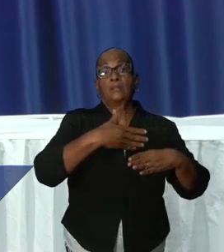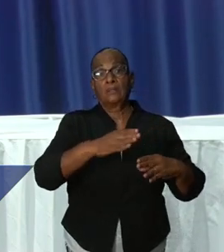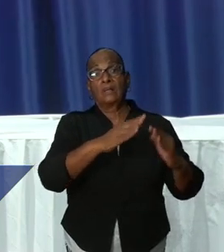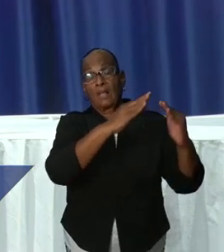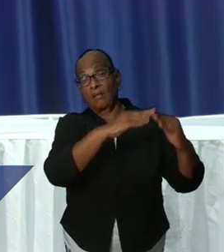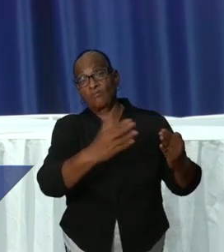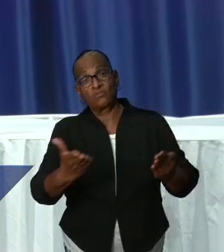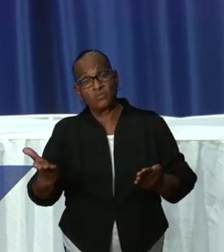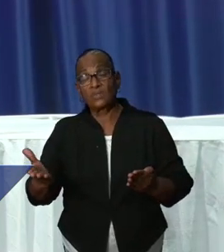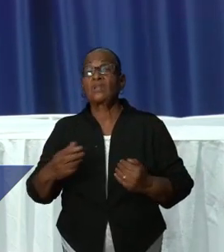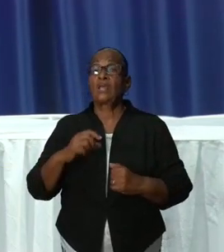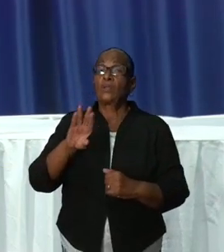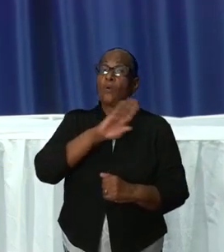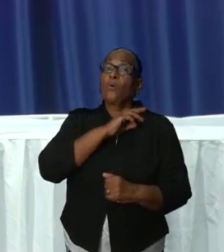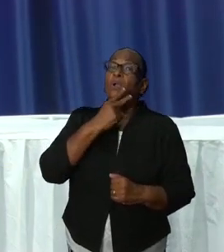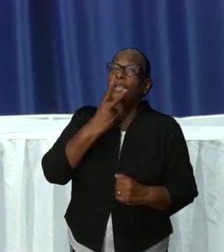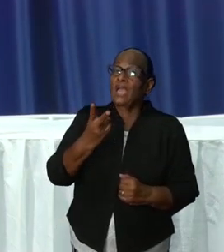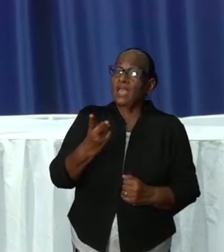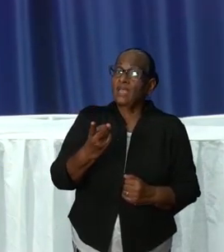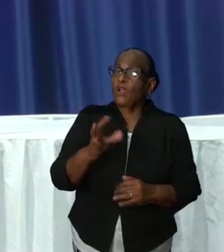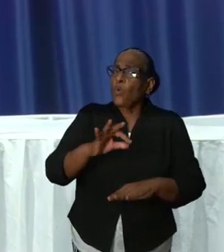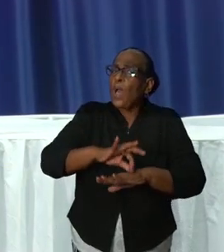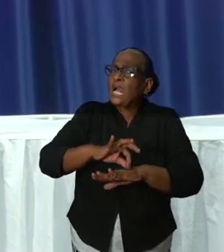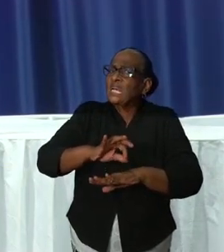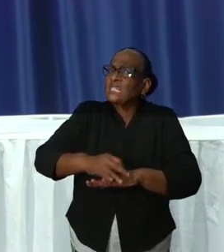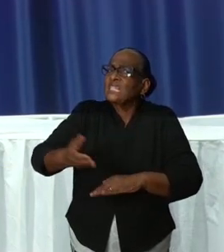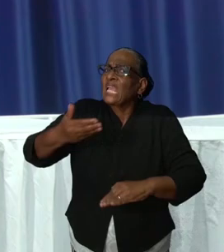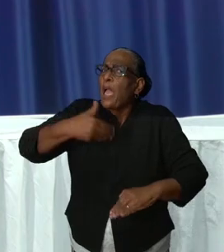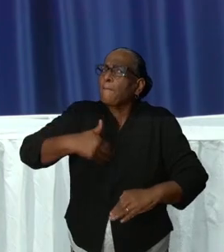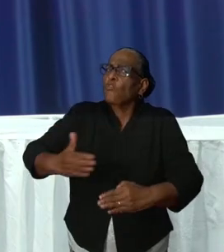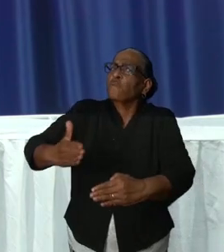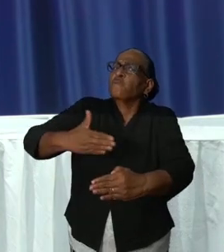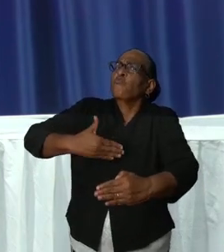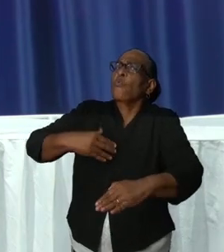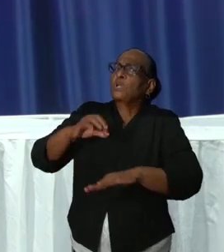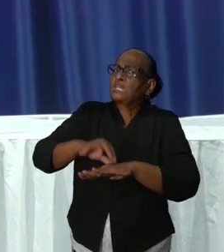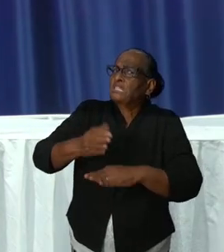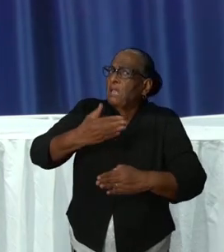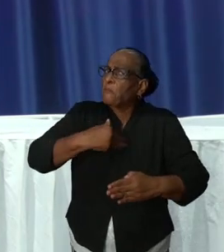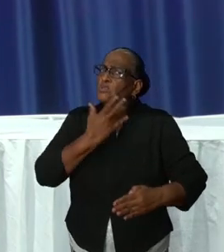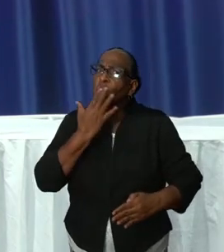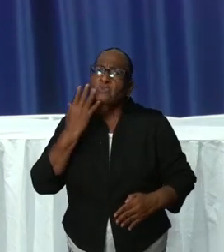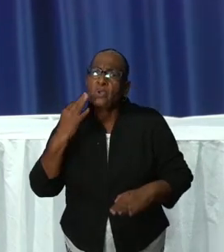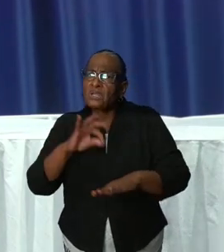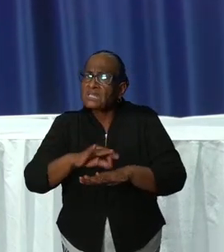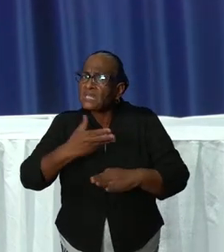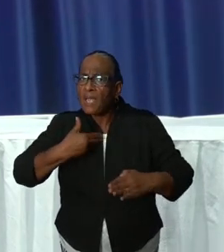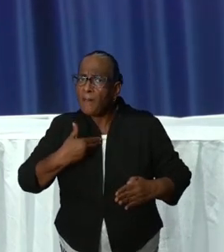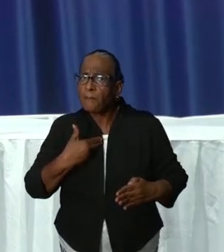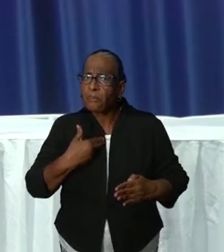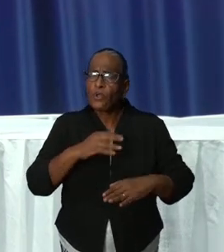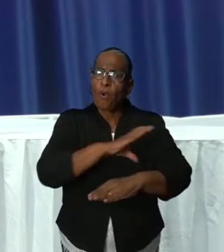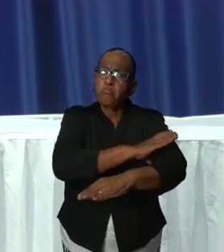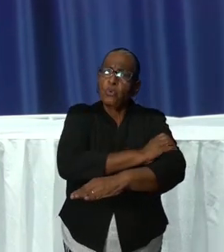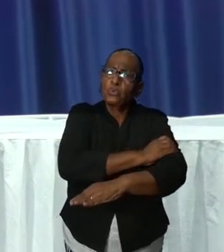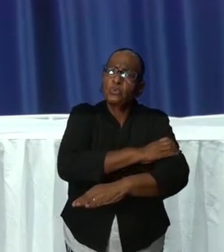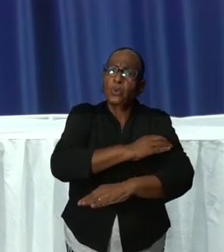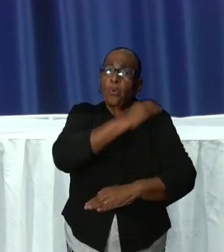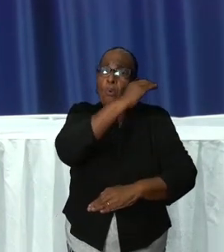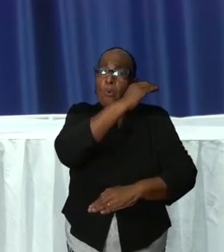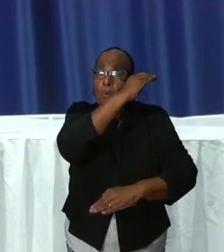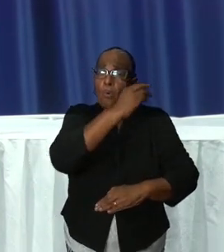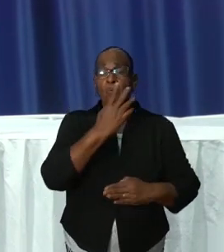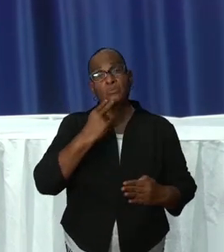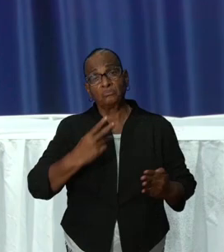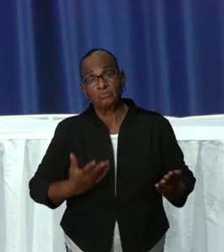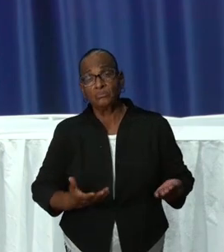ook gekeken naar wat voor ziektes hebben ze daarvoor al. Hebben ze bijvoorbeeld suikerziekte of hoge bloeddruk of andere ziektes.